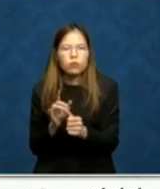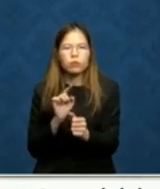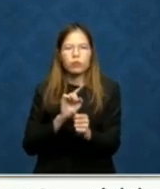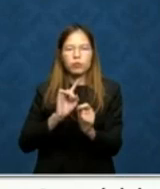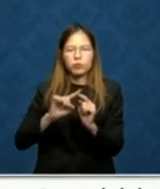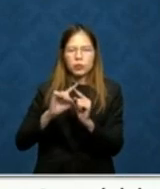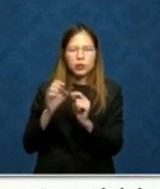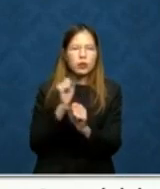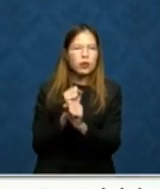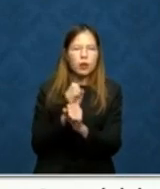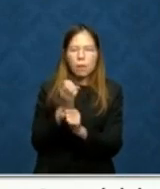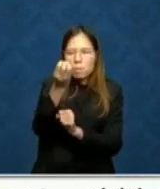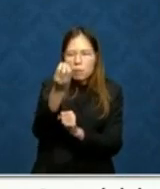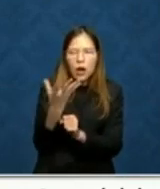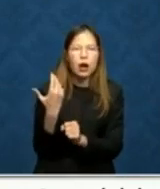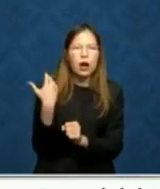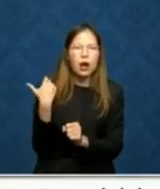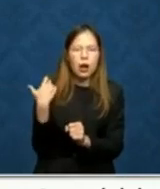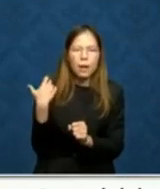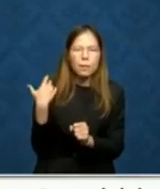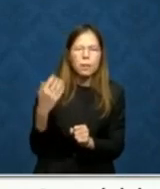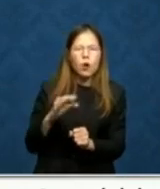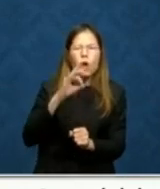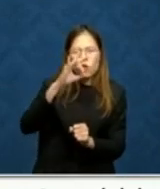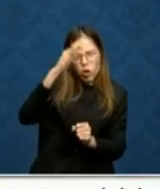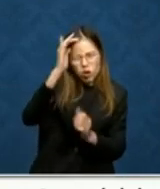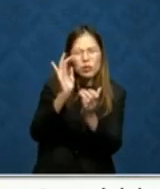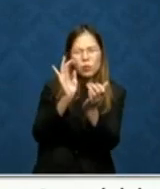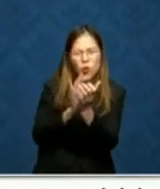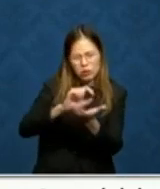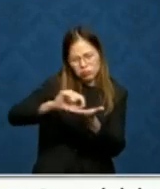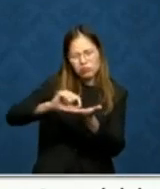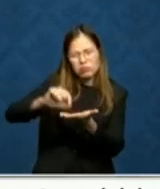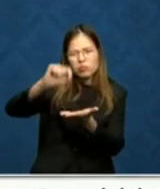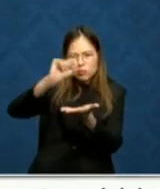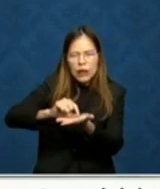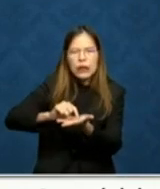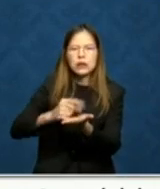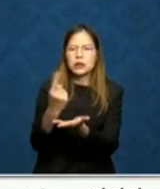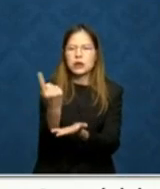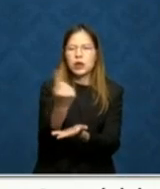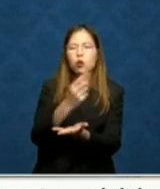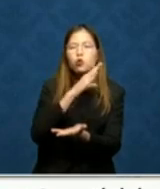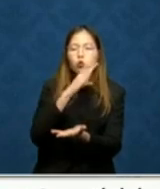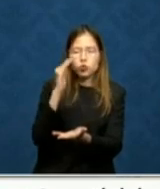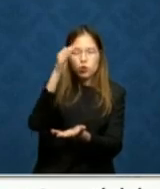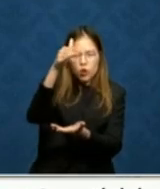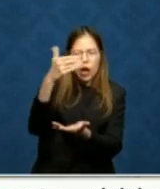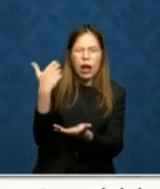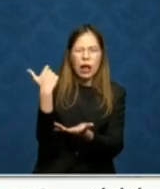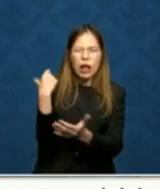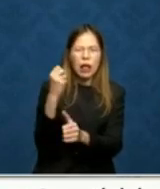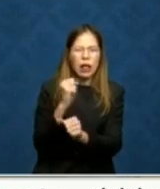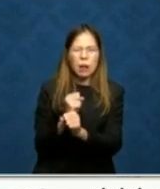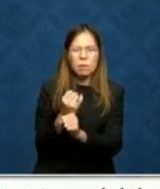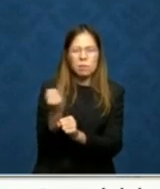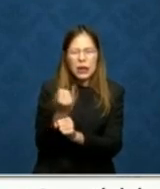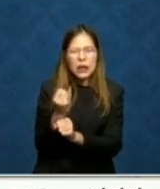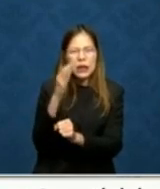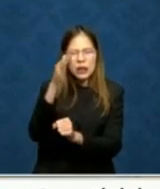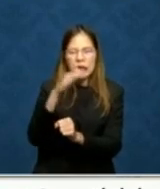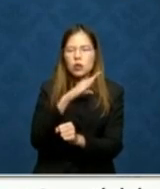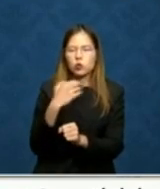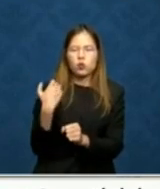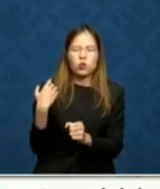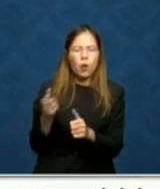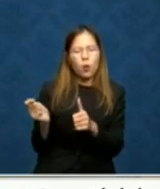ยื่อทำได้อย่างมากนะคะแค่ไปแจ้งความลงบันทึกประจำวันเผื่อเกิดเหตุร้ายในอนาคตการที่